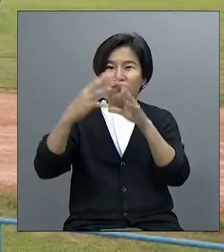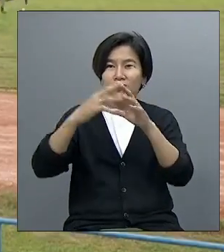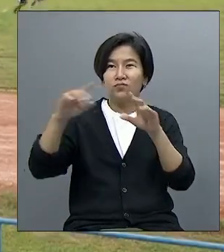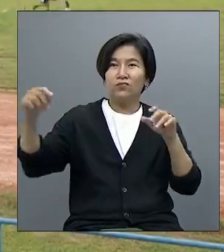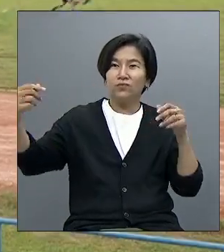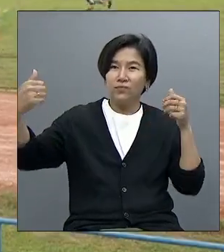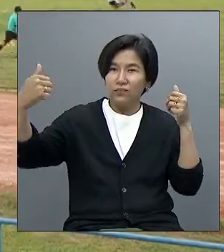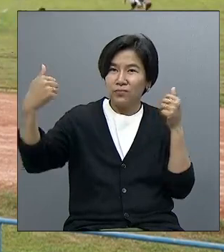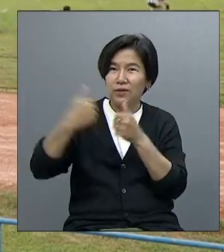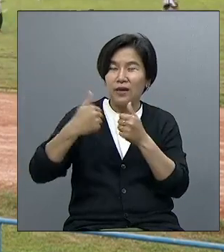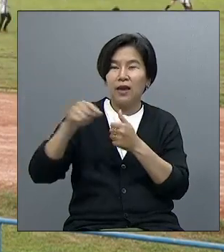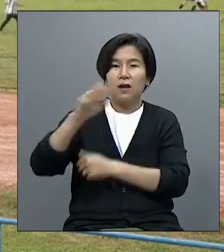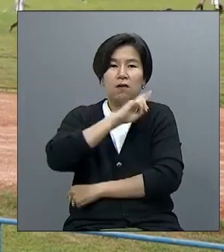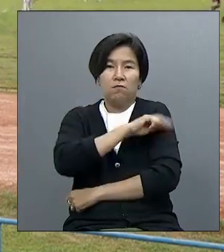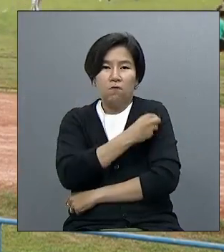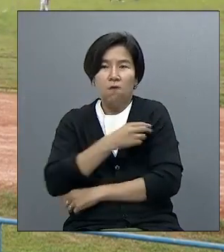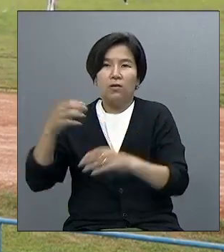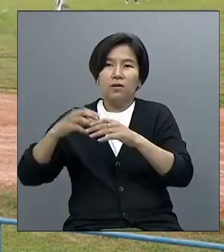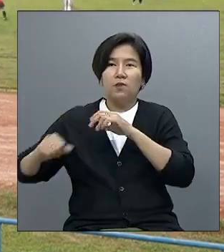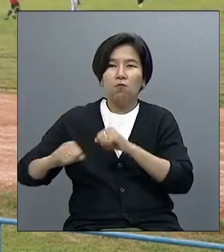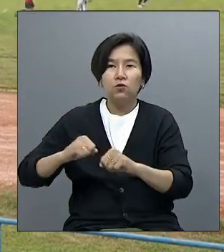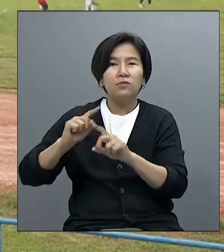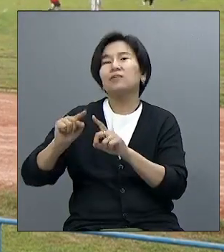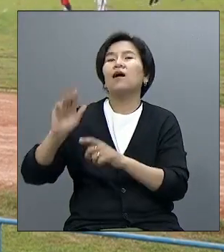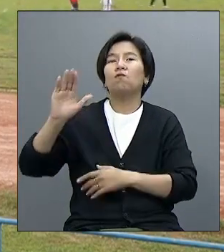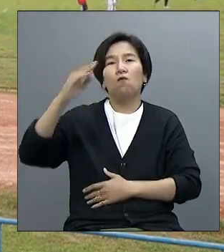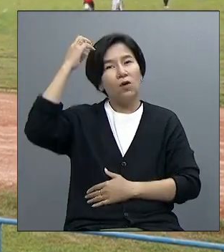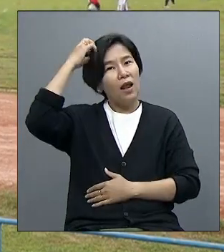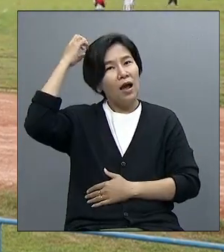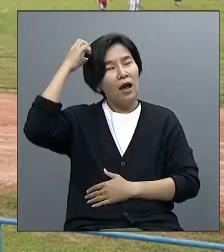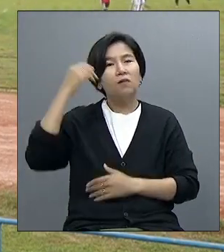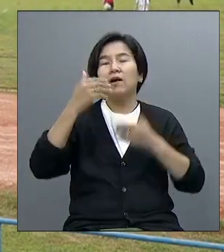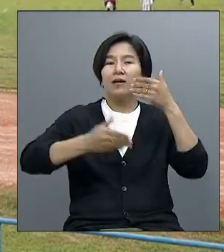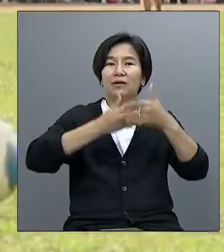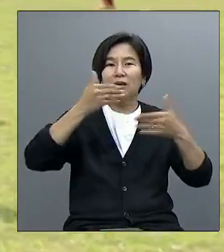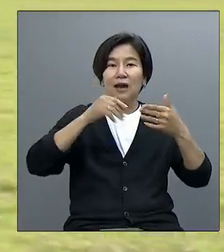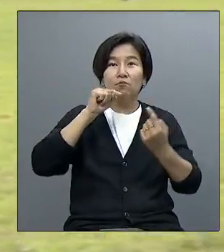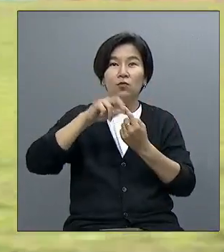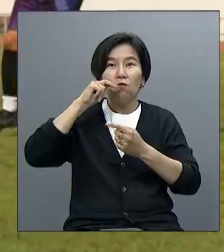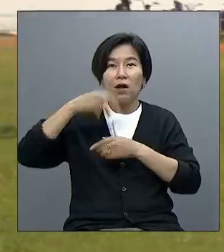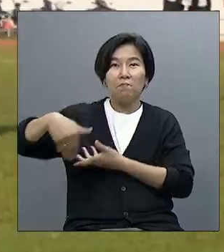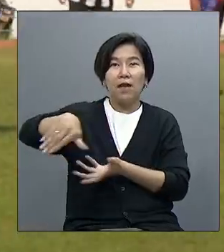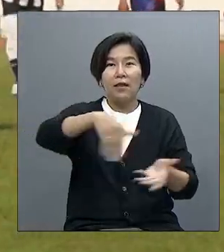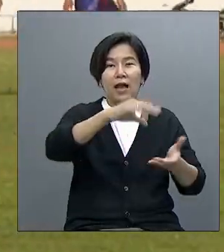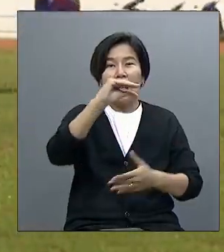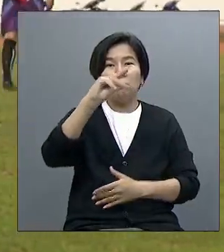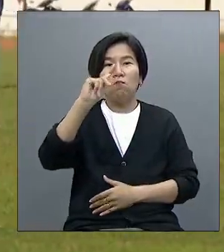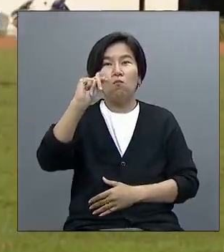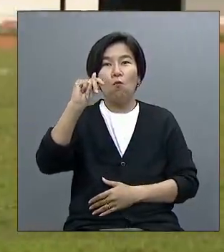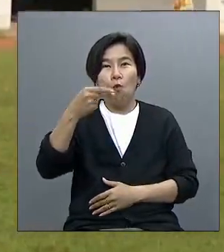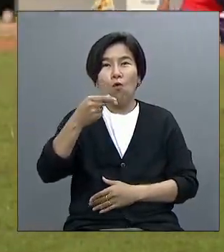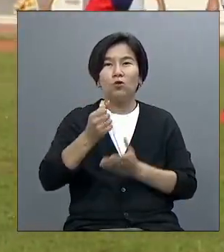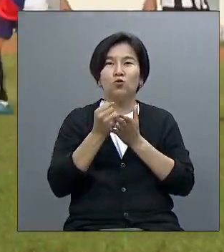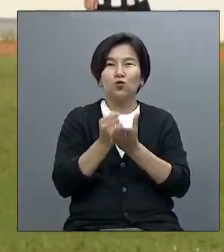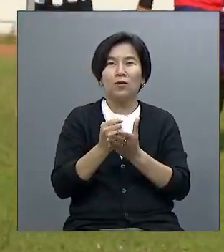ฝั่งของประเทศลาวภายใต้กิจกรรมชื่อต่อลมหายใจแม่น้ำโขงพร้อมส่งมอบอุปกรณ์ทางการแพทย์ถือเป็นการ